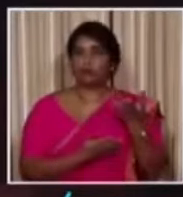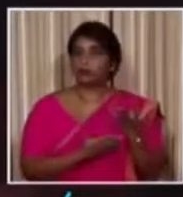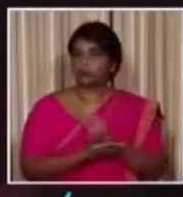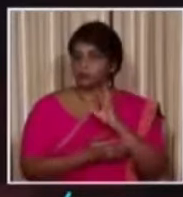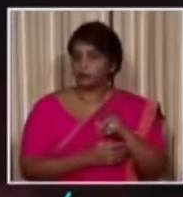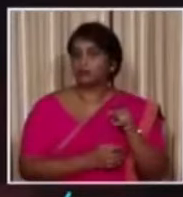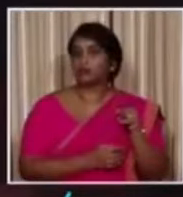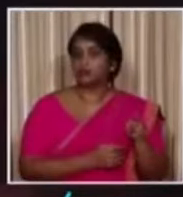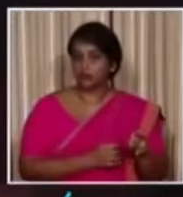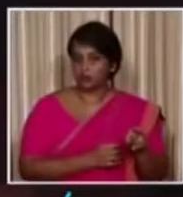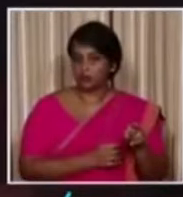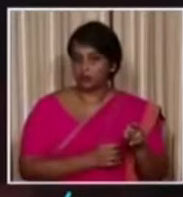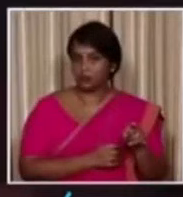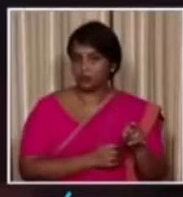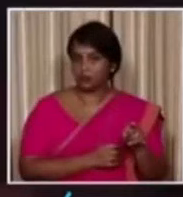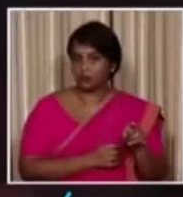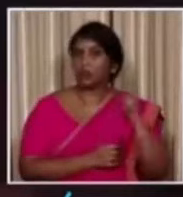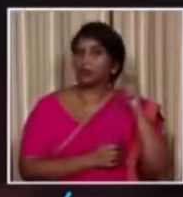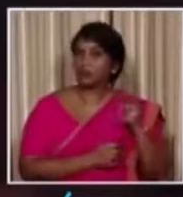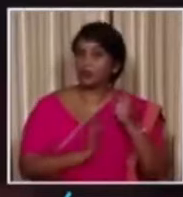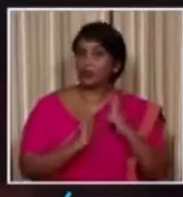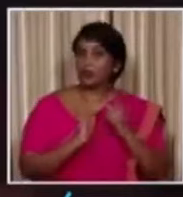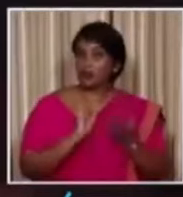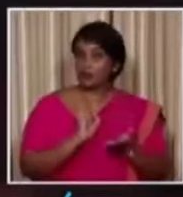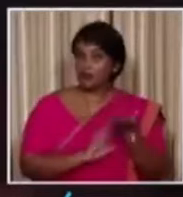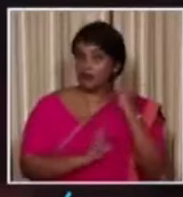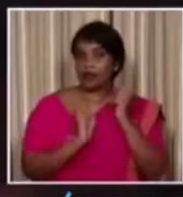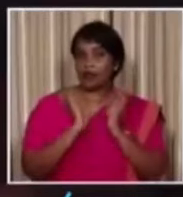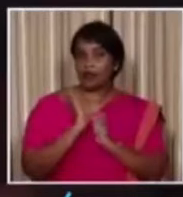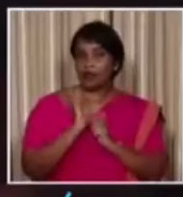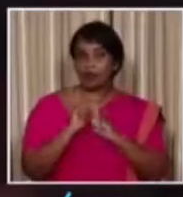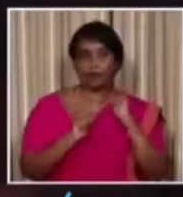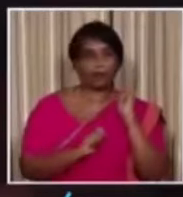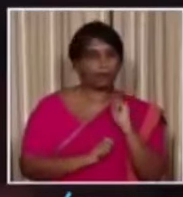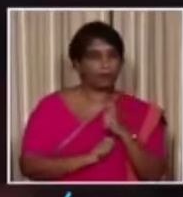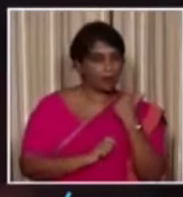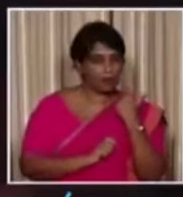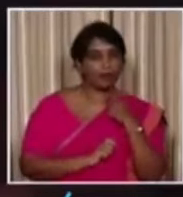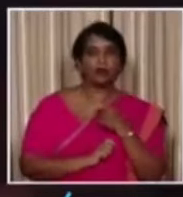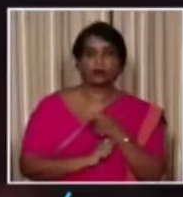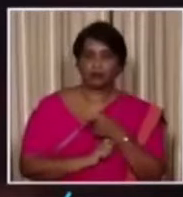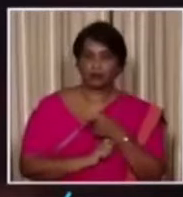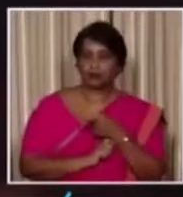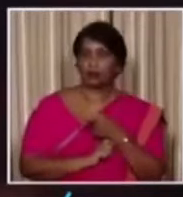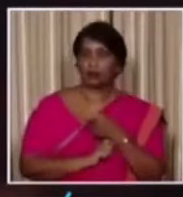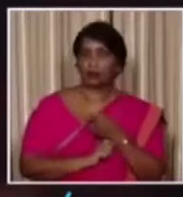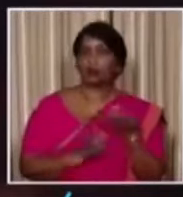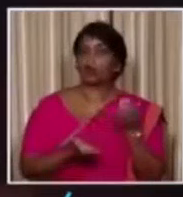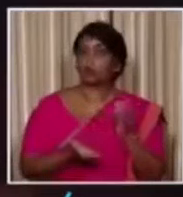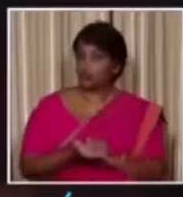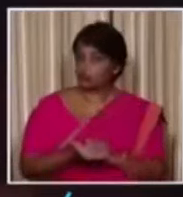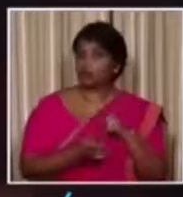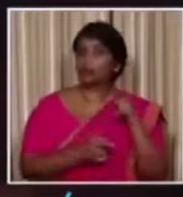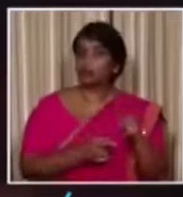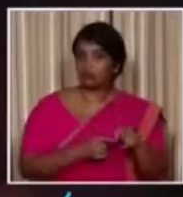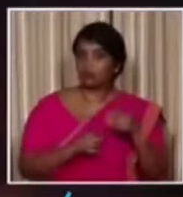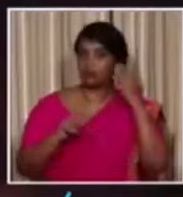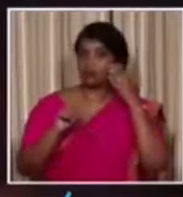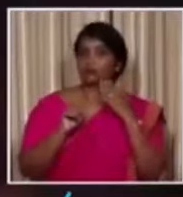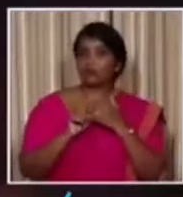තුල ඒ අධික පොලිය සහ ණය නොගෙවීම තුල තවත් ඒක